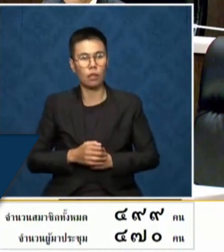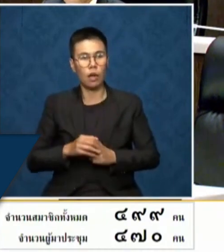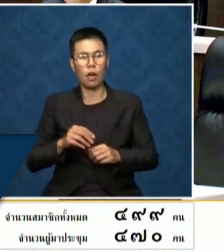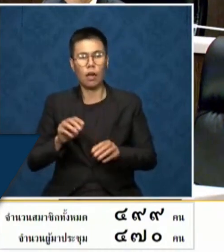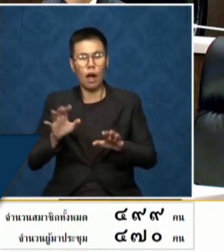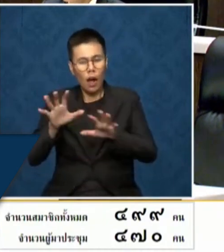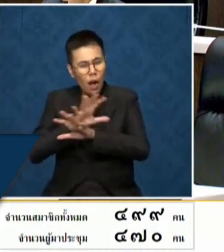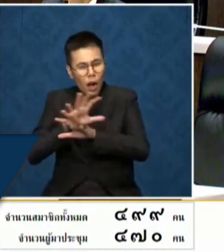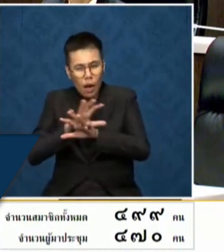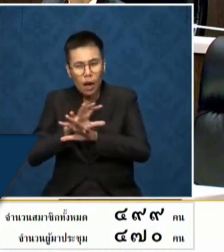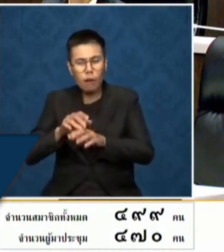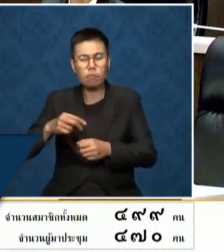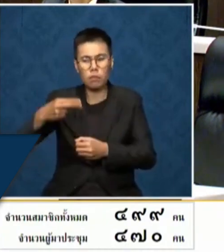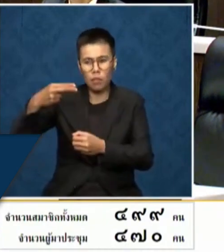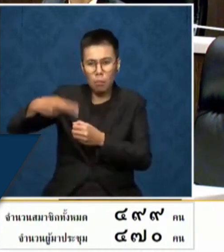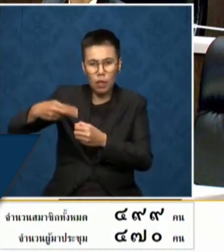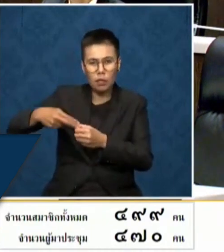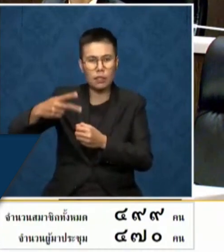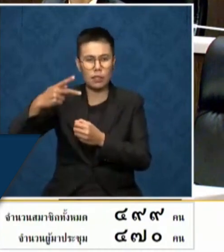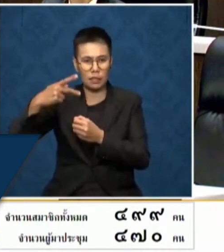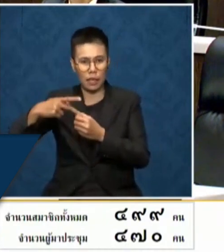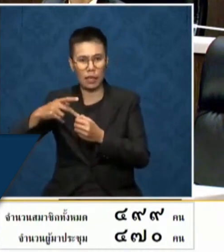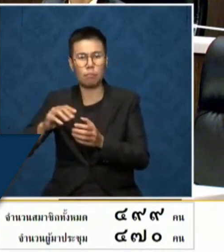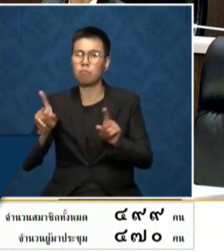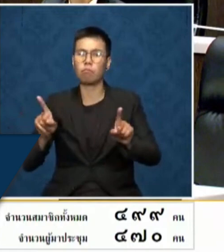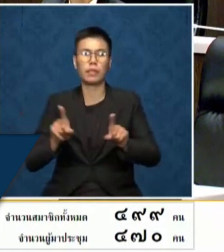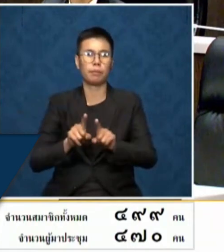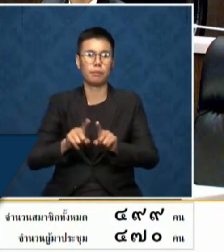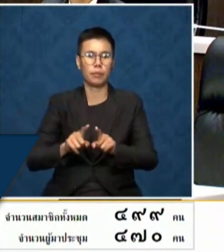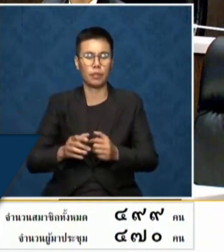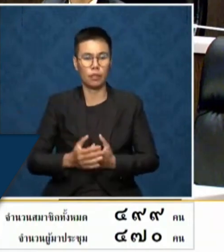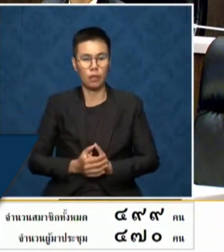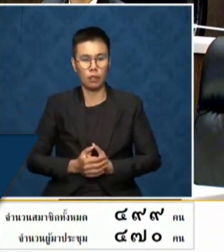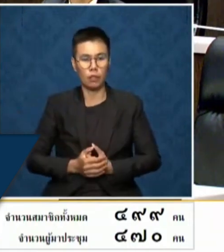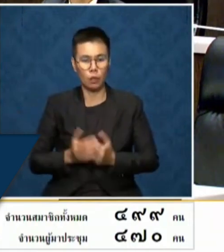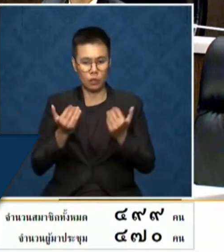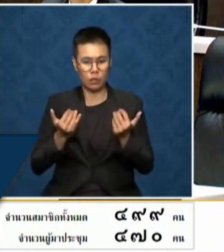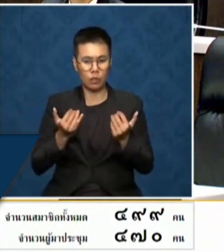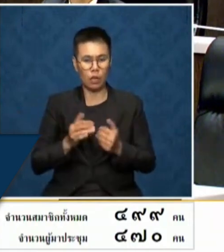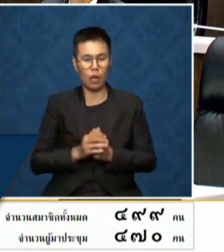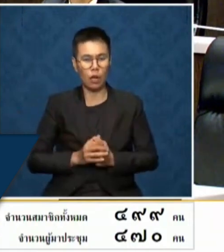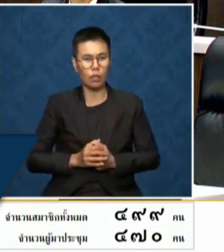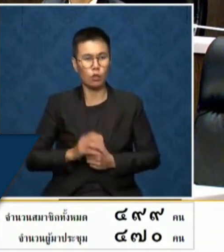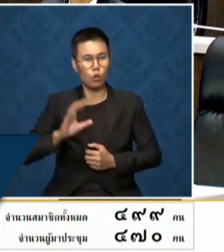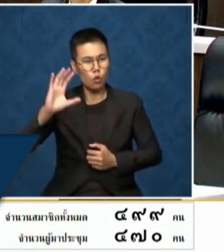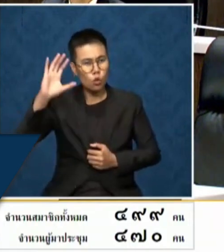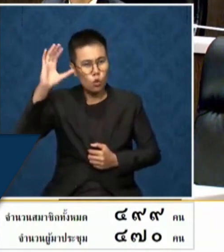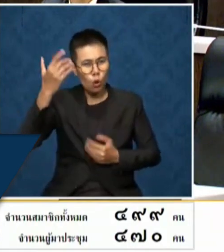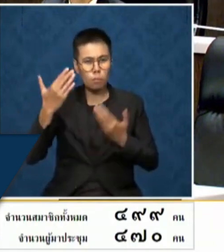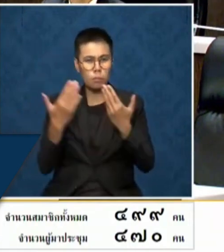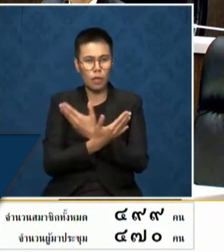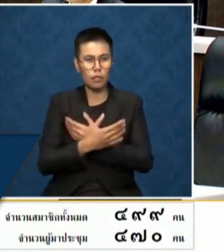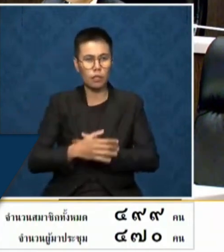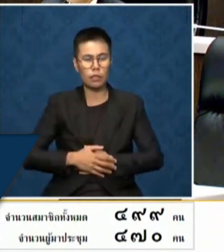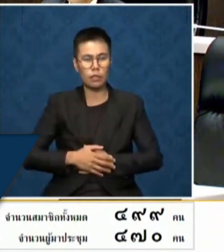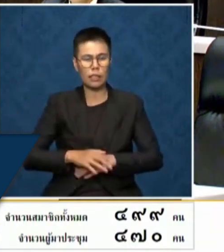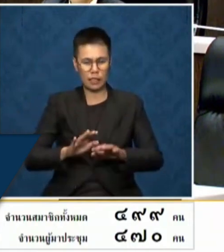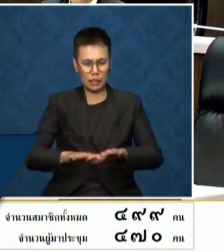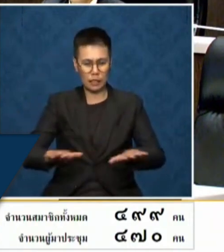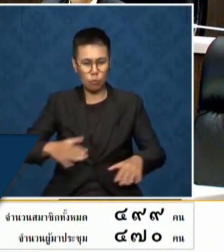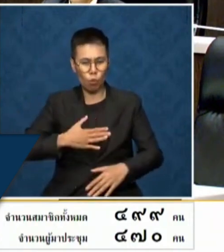มันหรือแก๊สธรรมชาติเลยผมก็ไม่รู้ครับโลกมันเปลี่ยนไปเร็วเหลือเกินท่าประธานเด็กๆผมไม่กินน้ำ